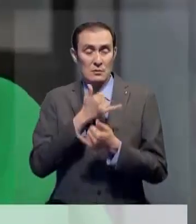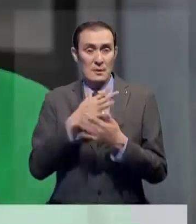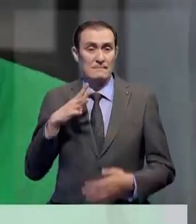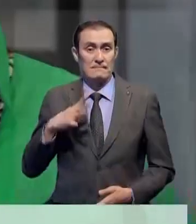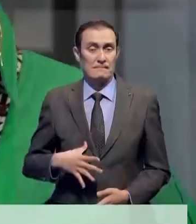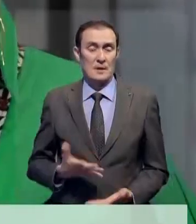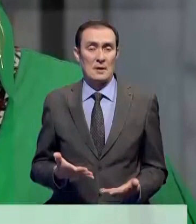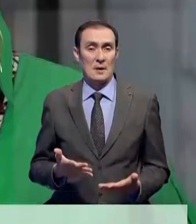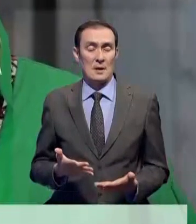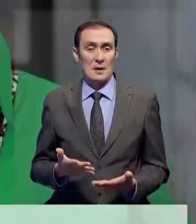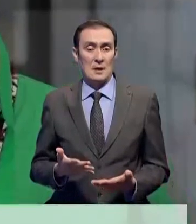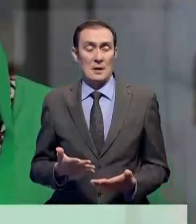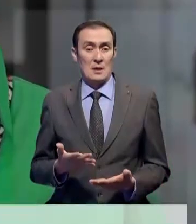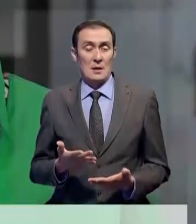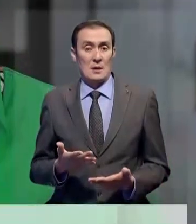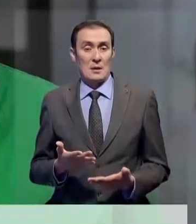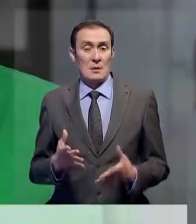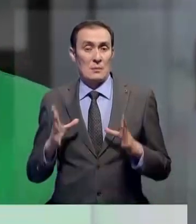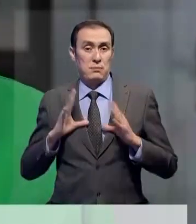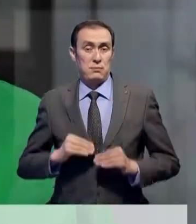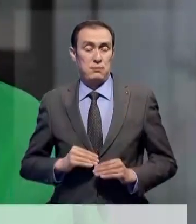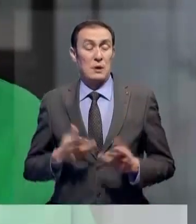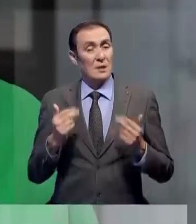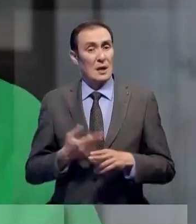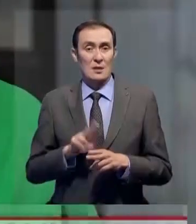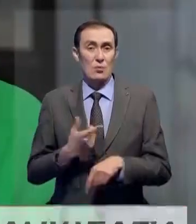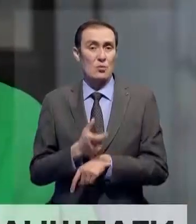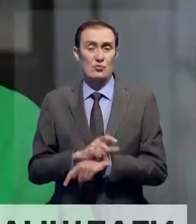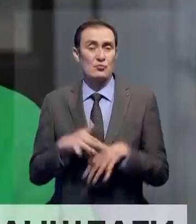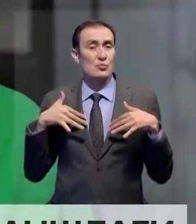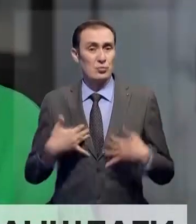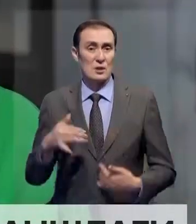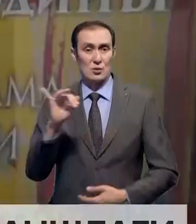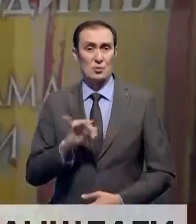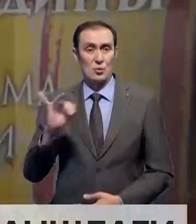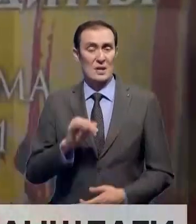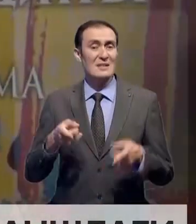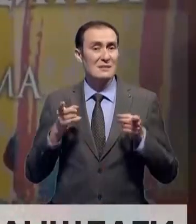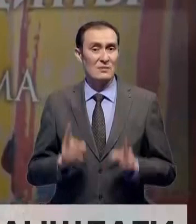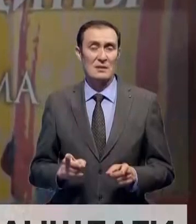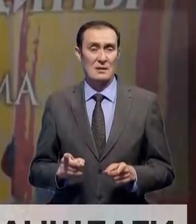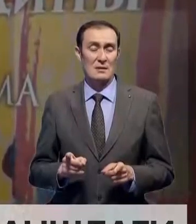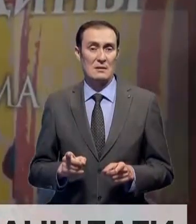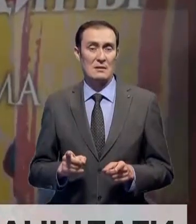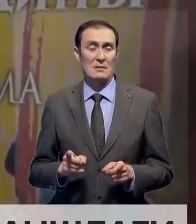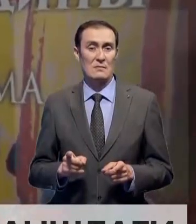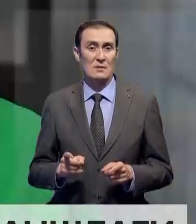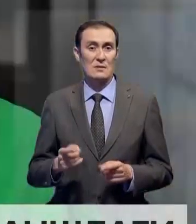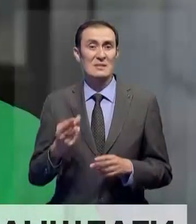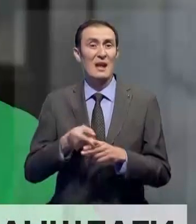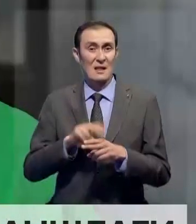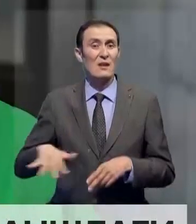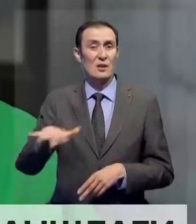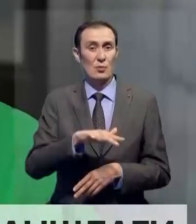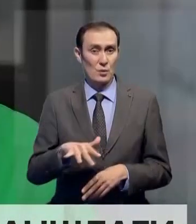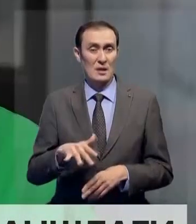заплачу. Ух. Ну да, это очень грустная история. Действительно, я как раз из того региона.